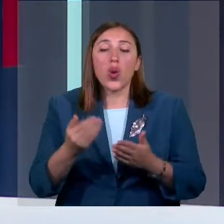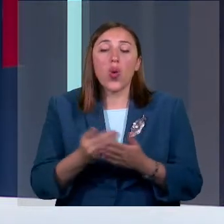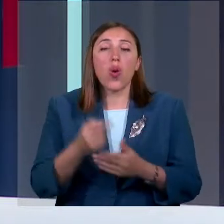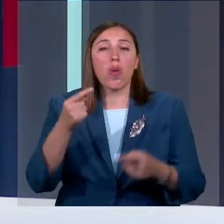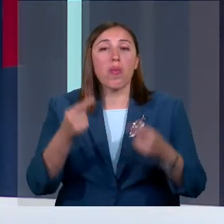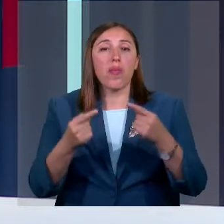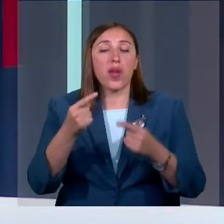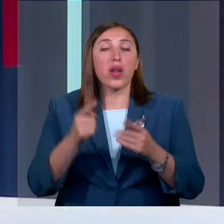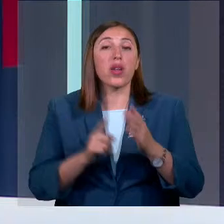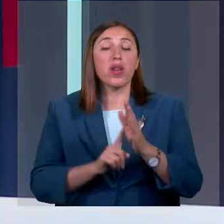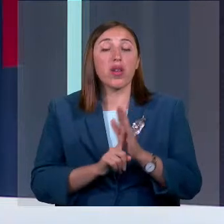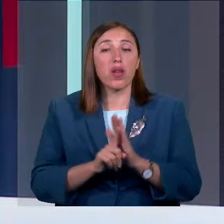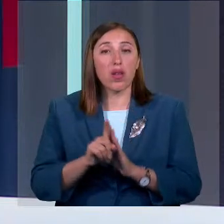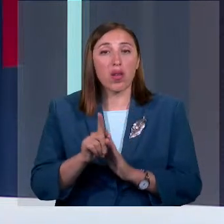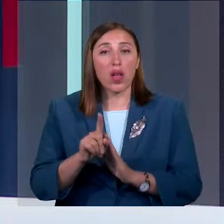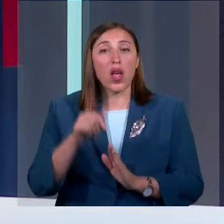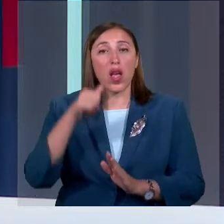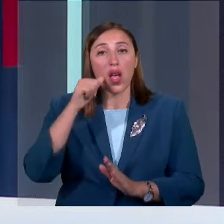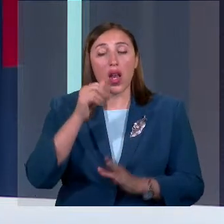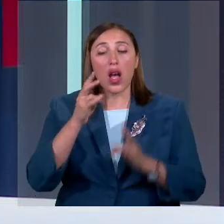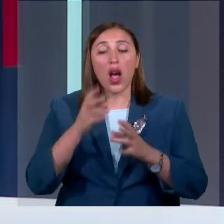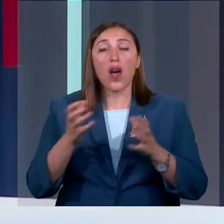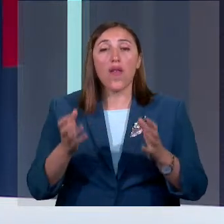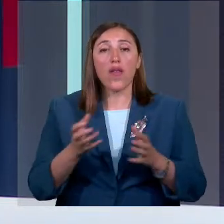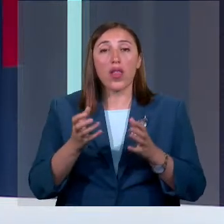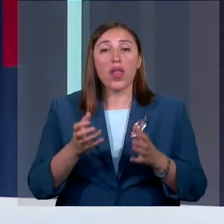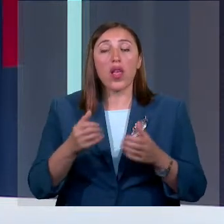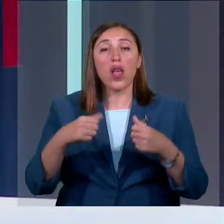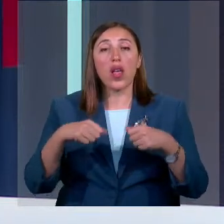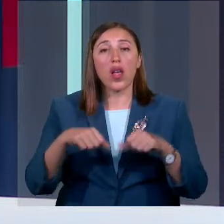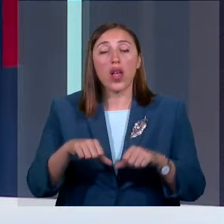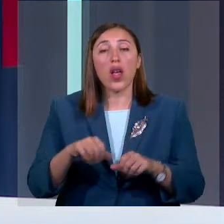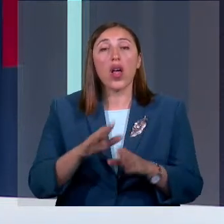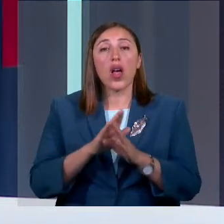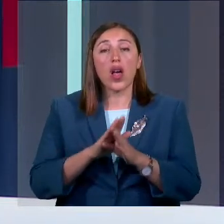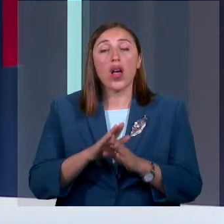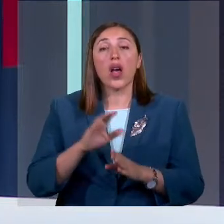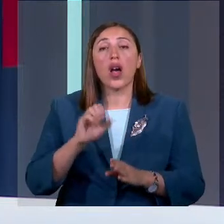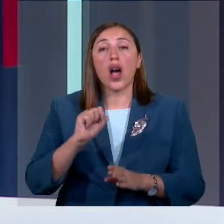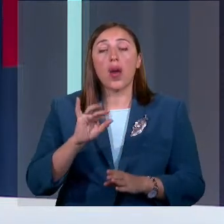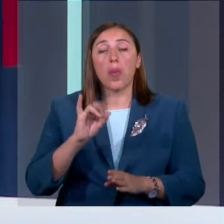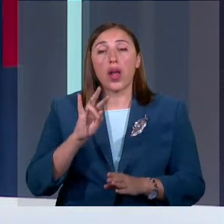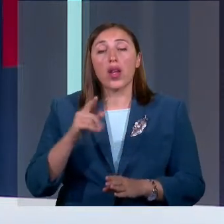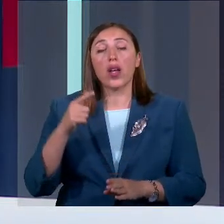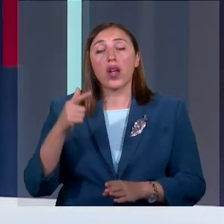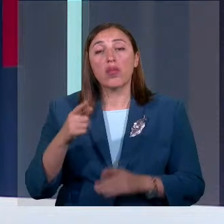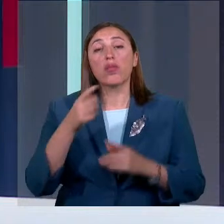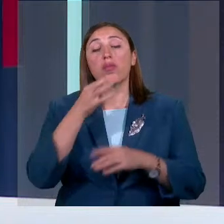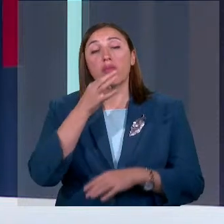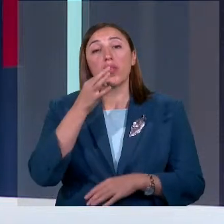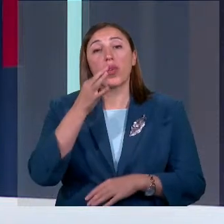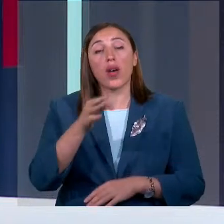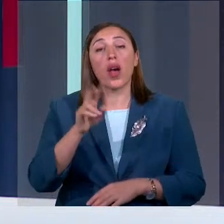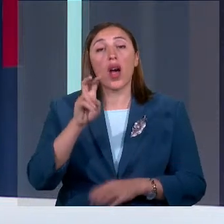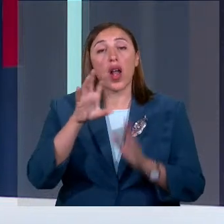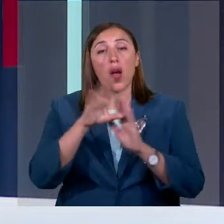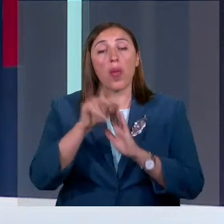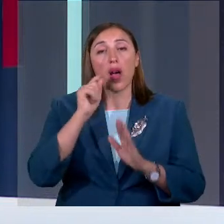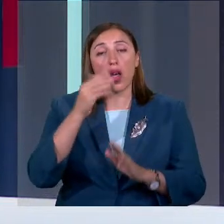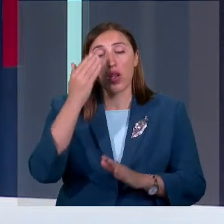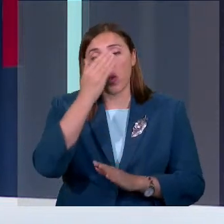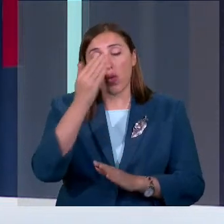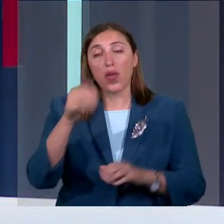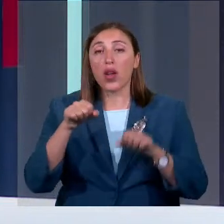բանավեճի թեմա է դարձել։ Երեկ անվտանգության խորհրդի քարտուղար Արմեն Գրիգորյանը հայտարարել է, որ Ղարաբաղի հայերի իրավունքներն